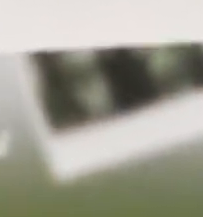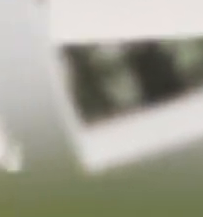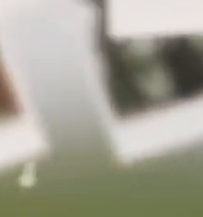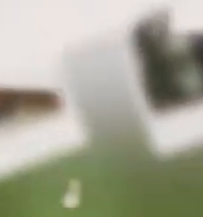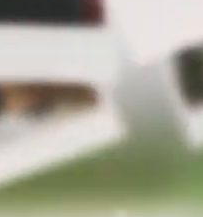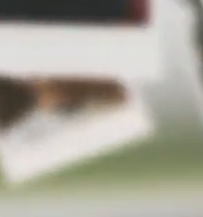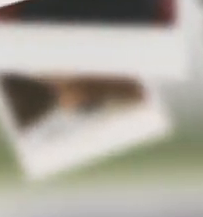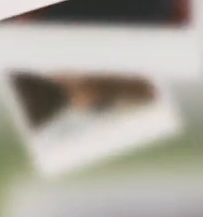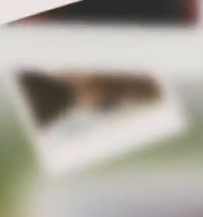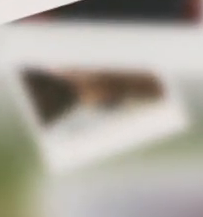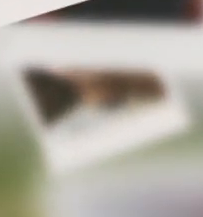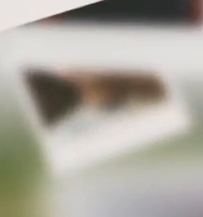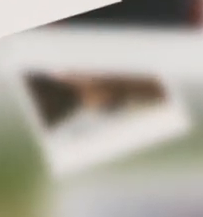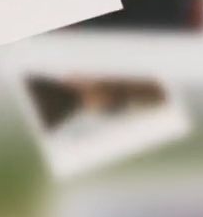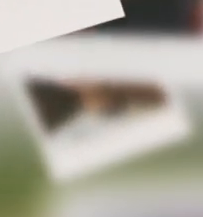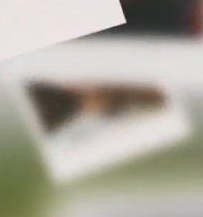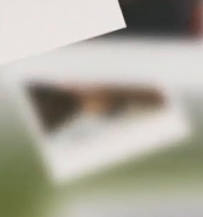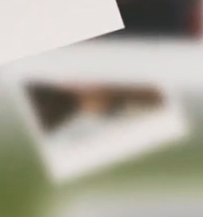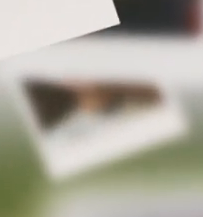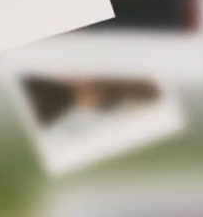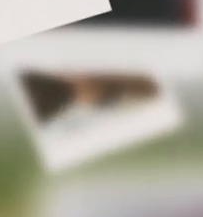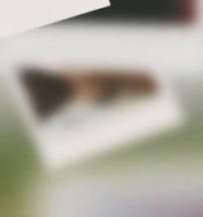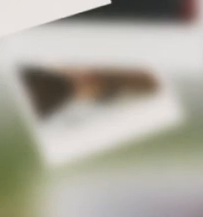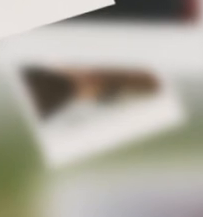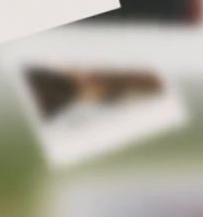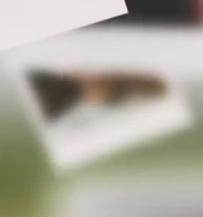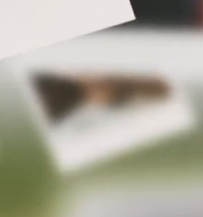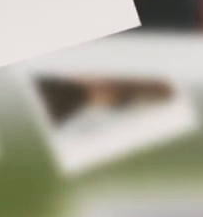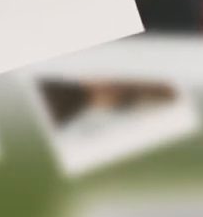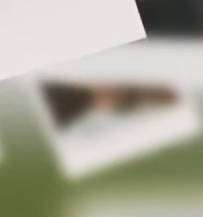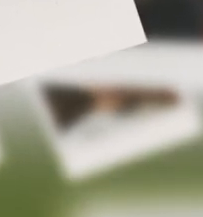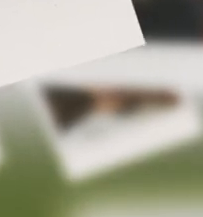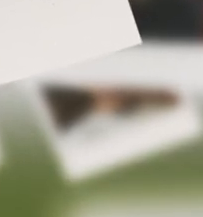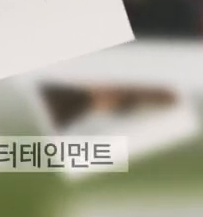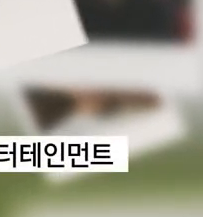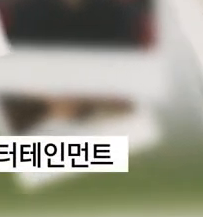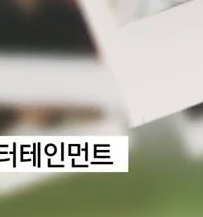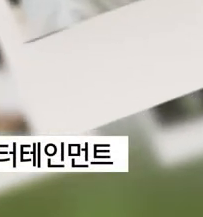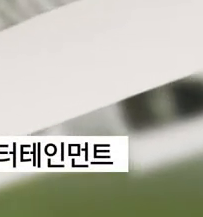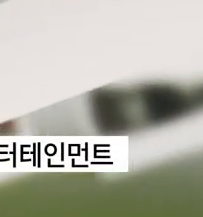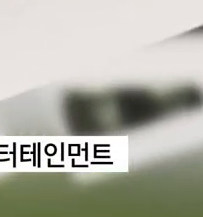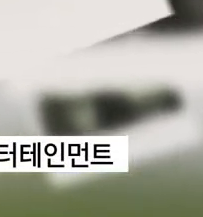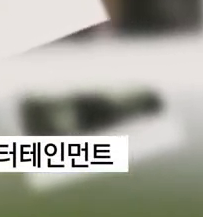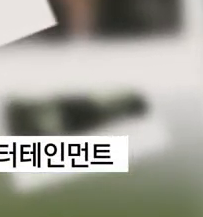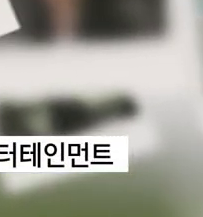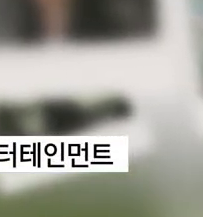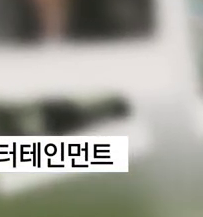And I know some say this day is arbitrary.